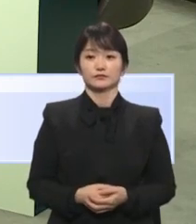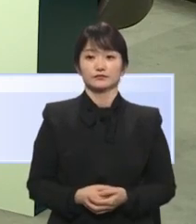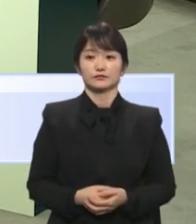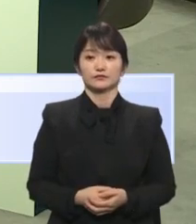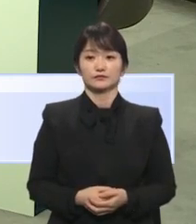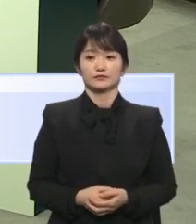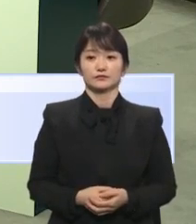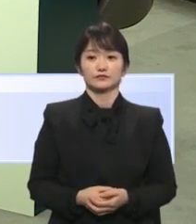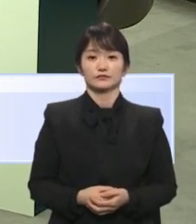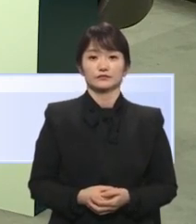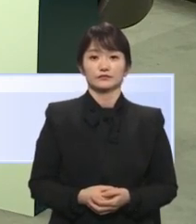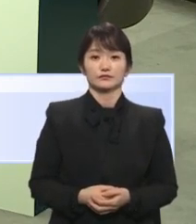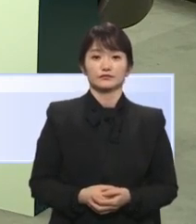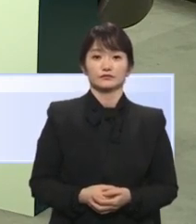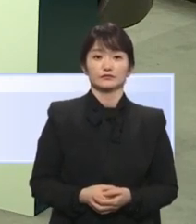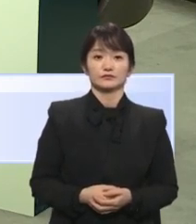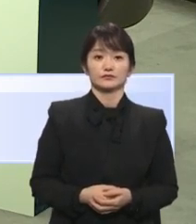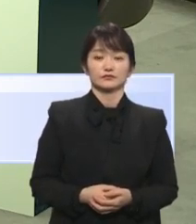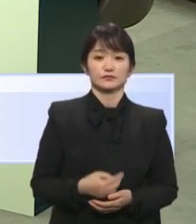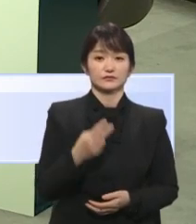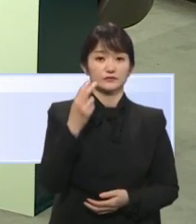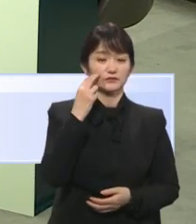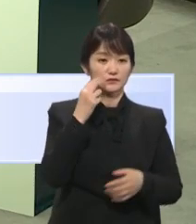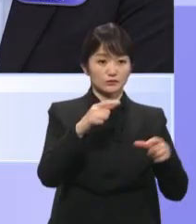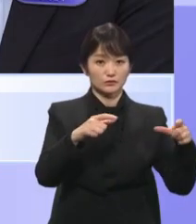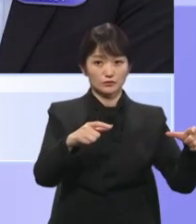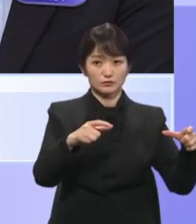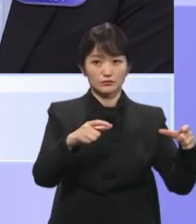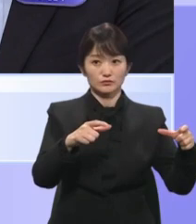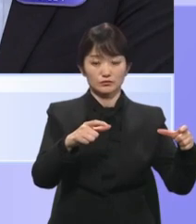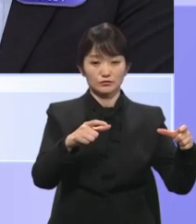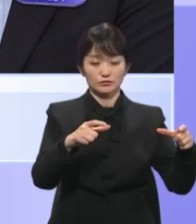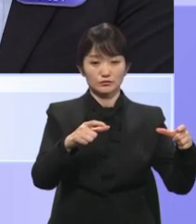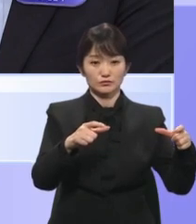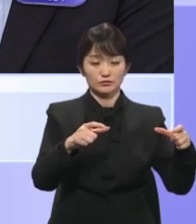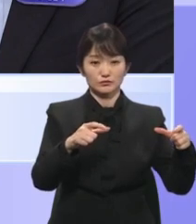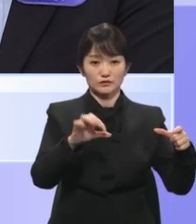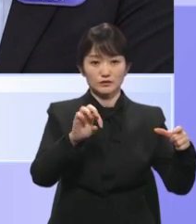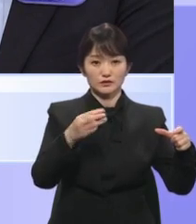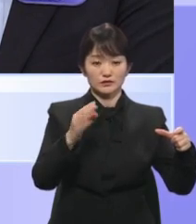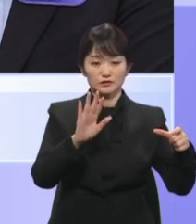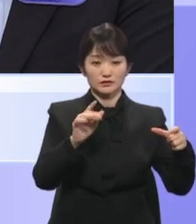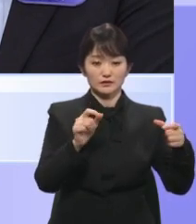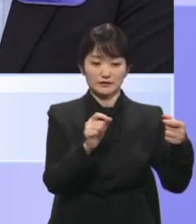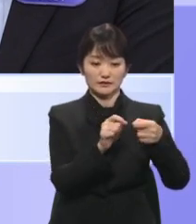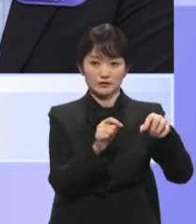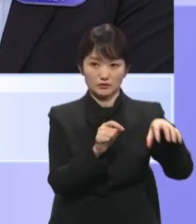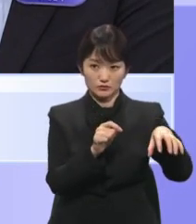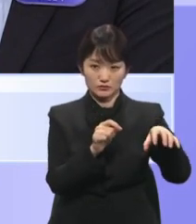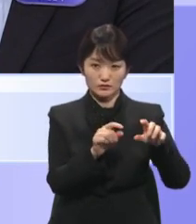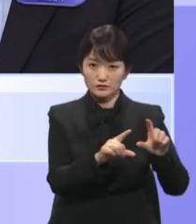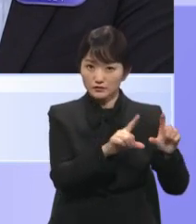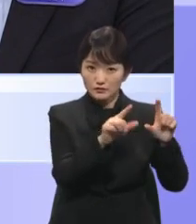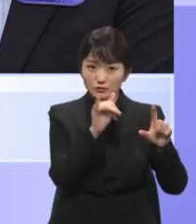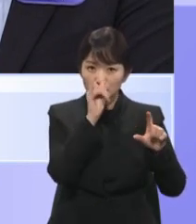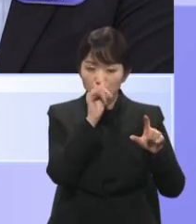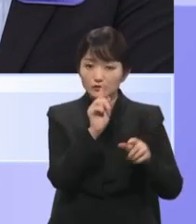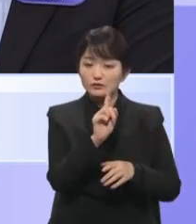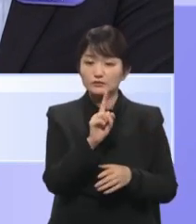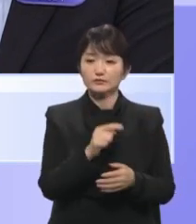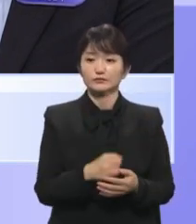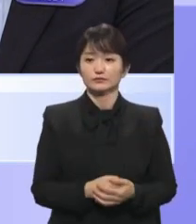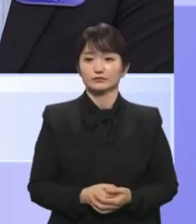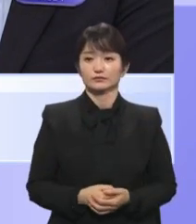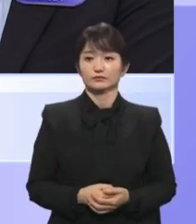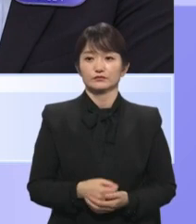있는데네 제가 송파에 살고 있습니다 송파을은 아니고네 인접지역에 살고 인접지역이 그럼 송파 민심은 요새 어때요 그 가네